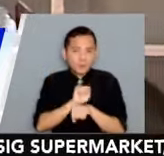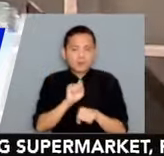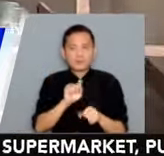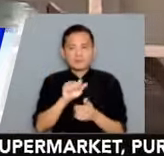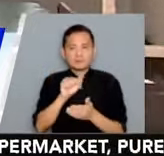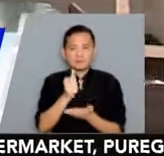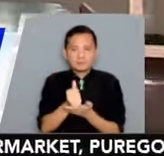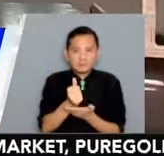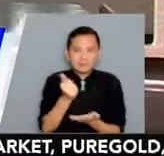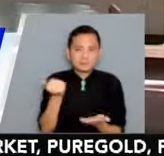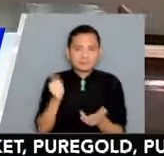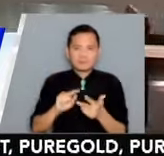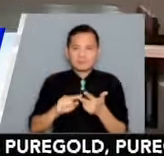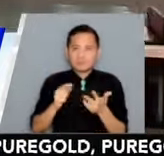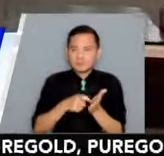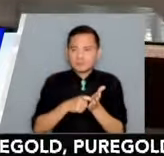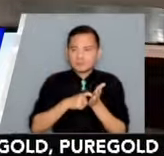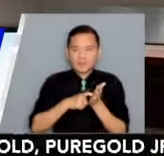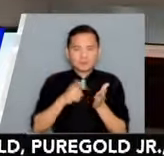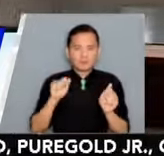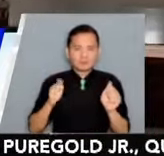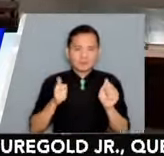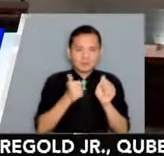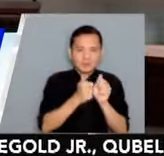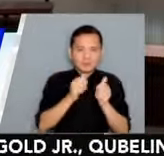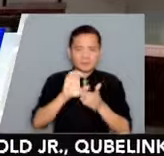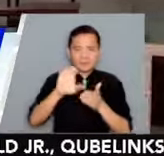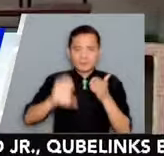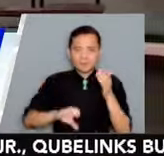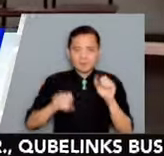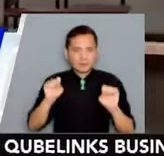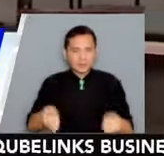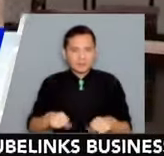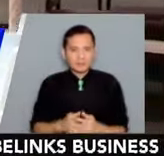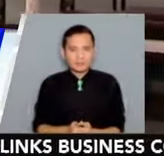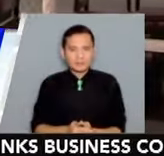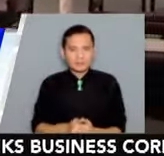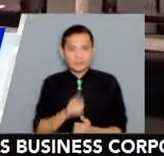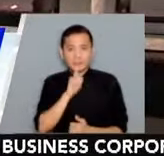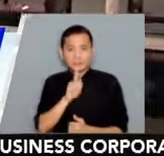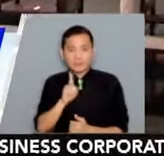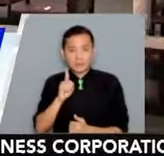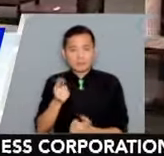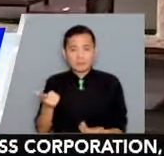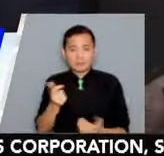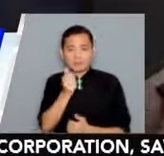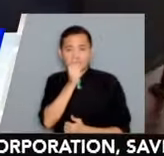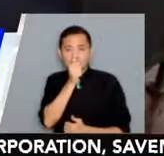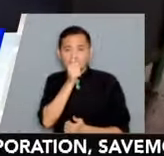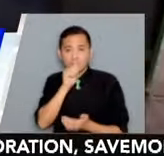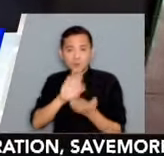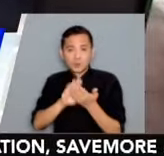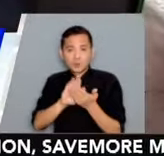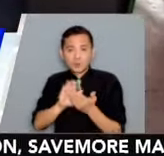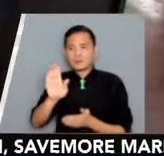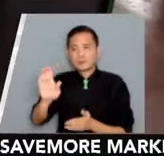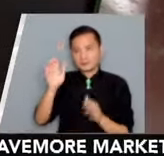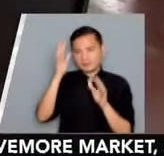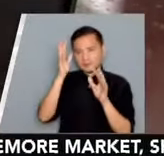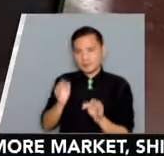private schools, nasa desisyon na raw ng kanilang pamunuan kung magpapatupad din ng asynchronous classes o distance learning ngayong araw.